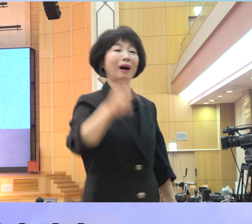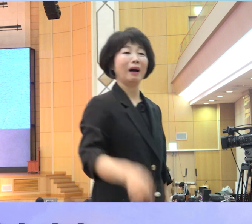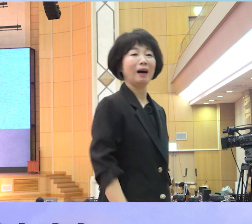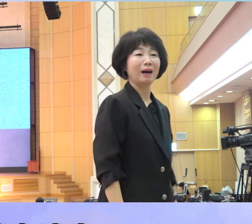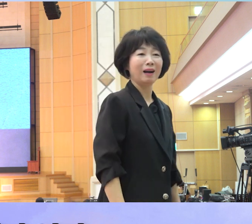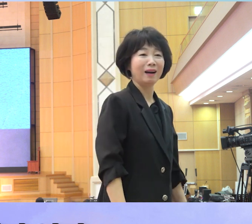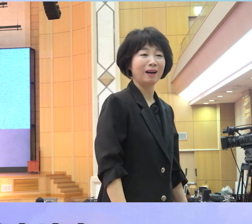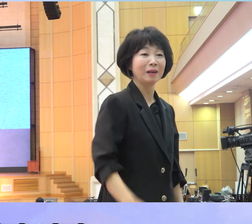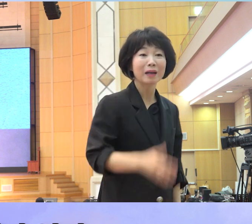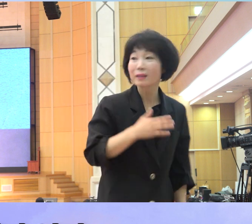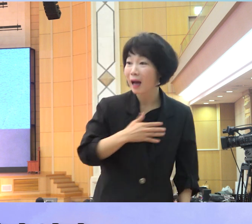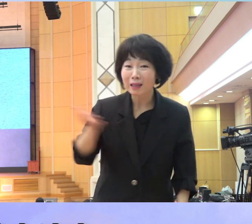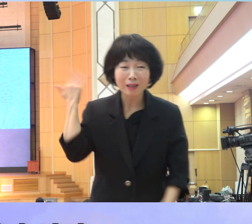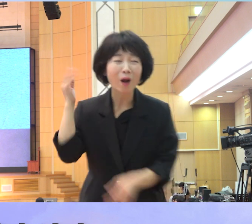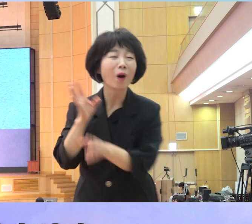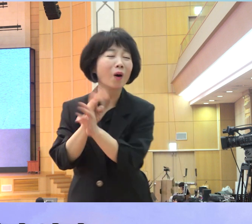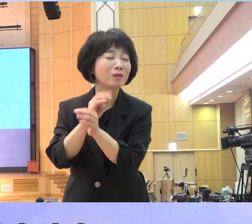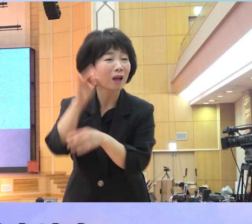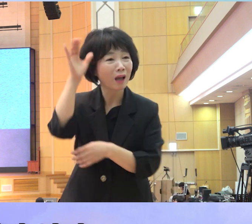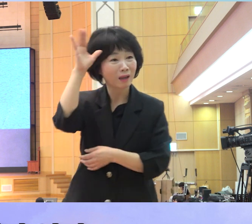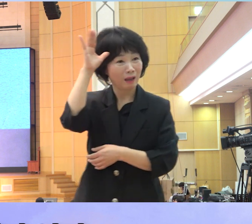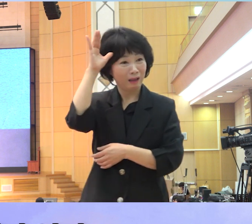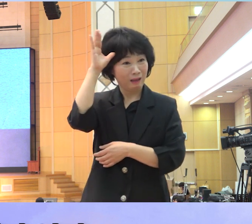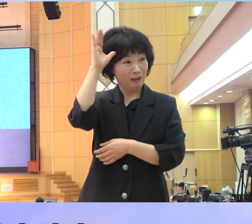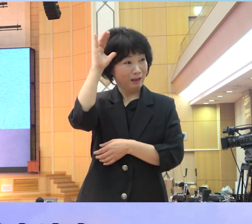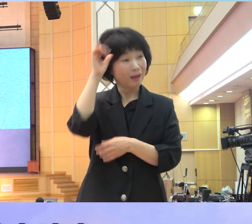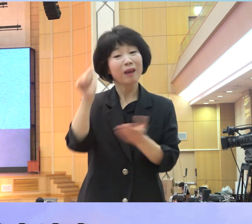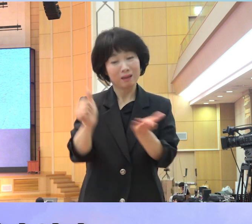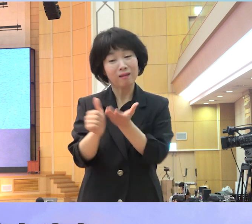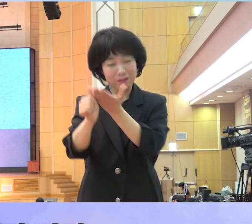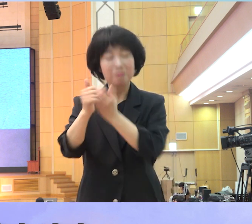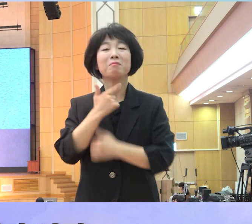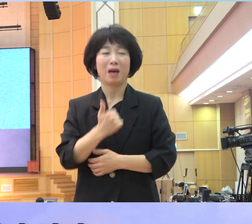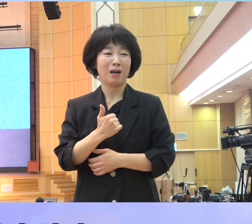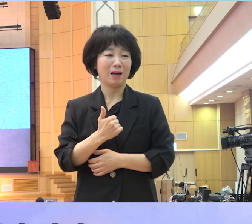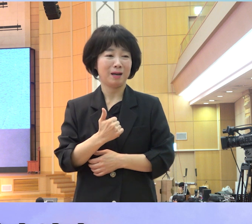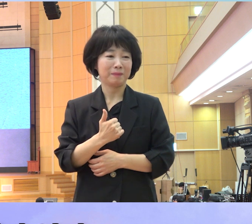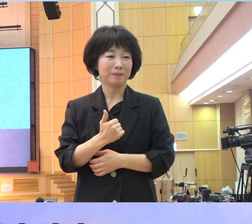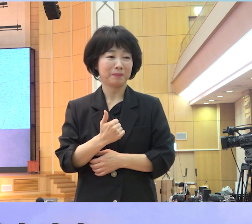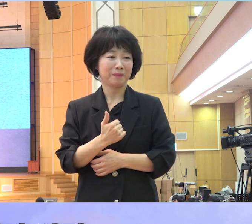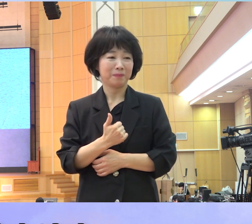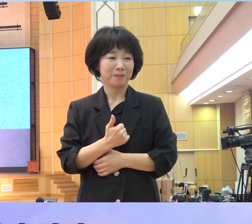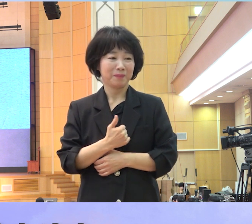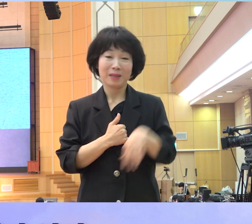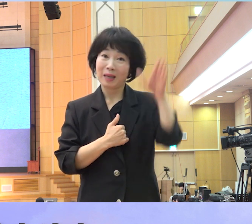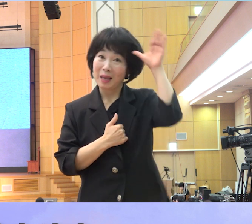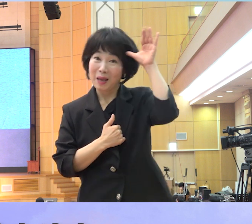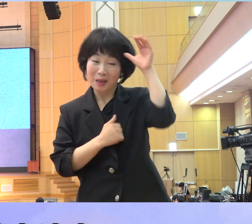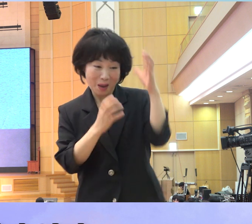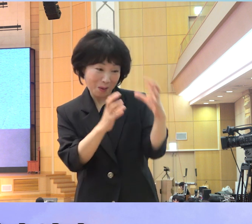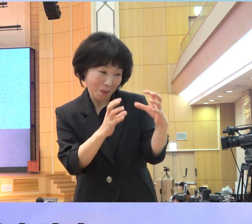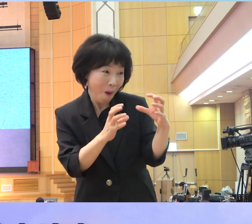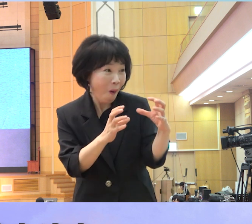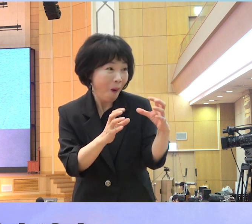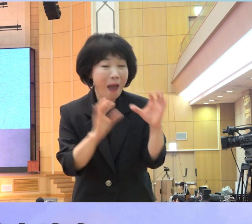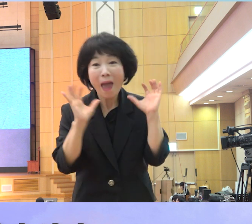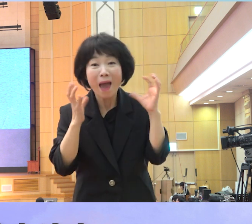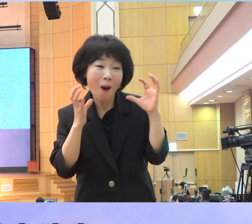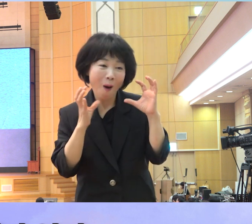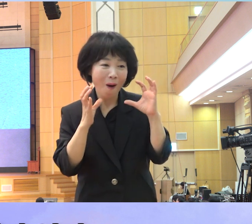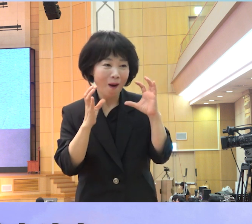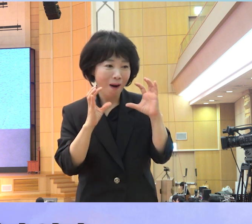강아지 뭐 오래되지도 않았어요. 제가 알러지 때문에 결국에 못 키웠는데 이 조그마한 강아지를 우리 교회